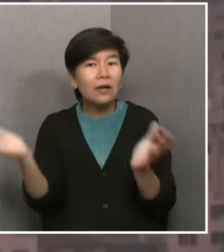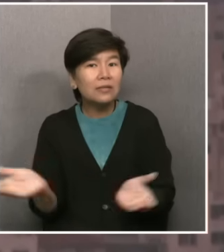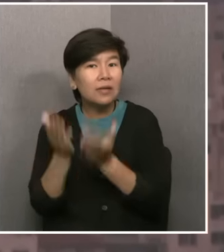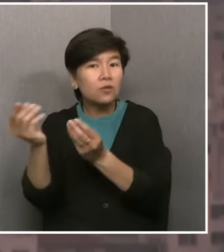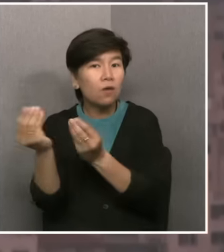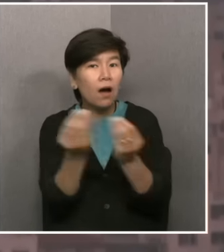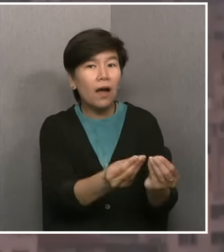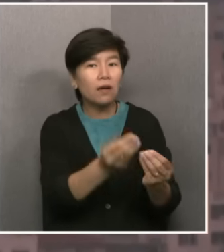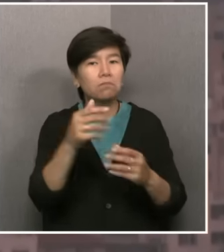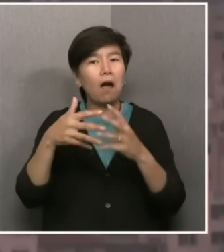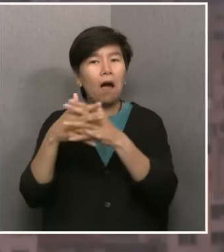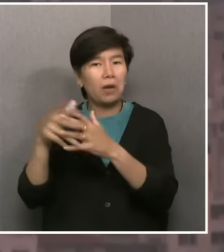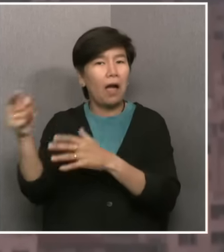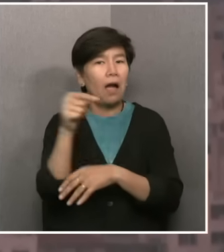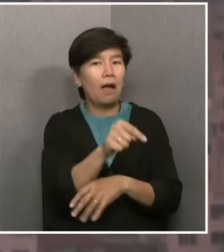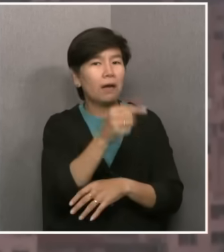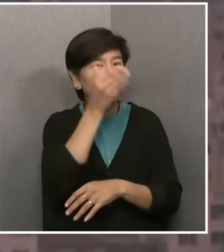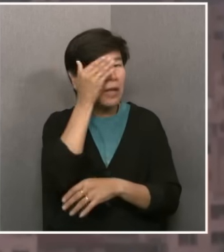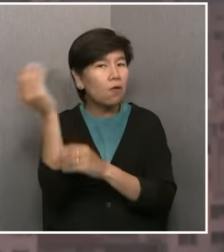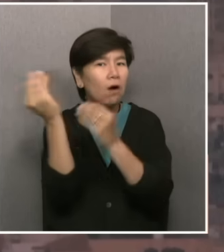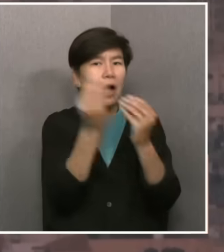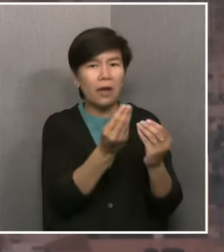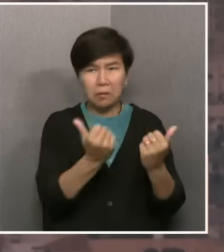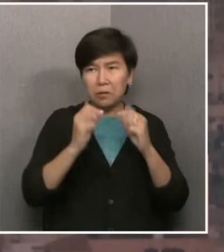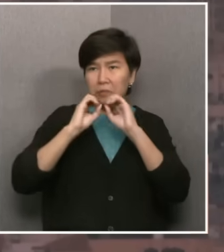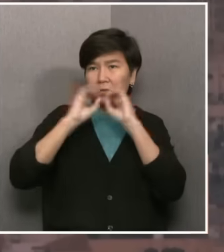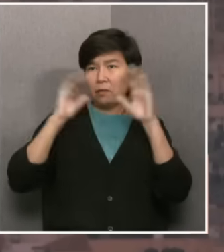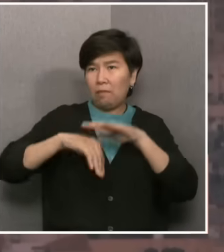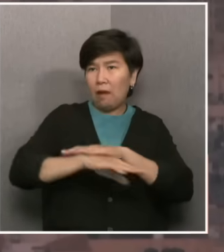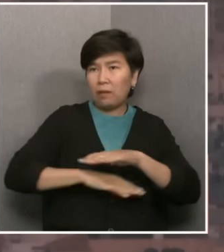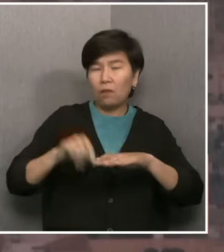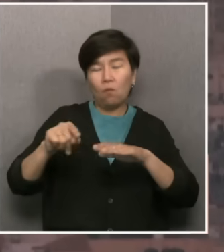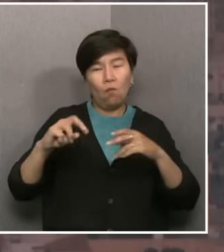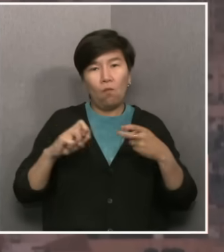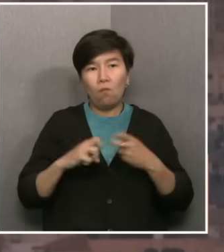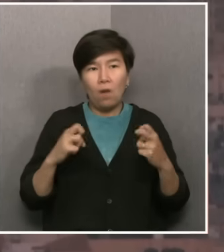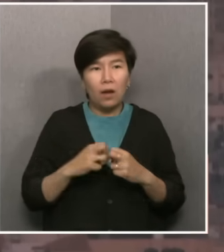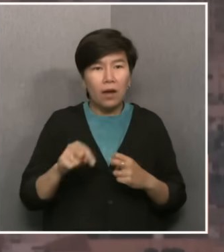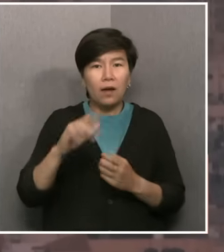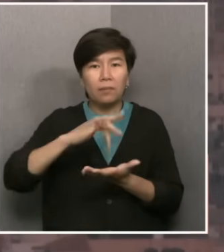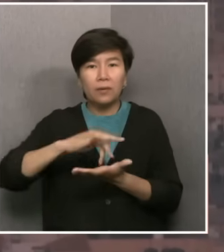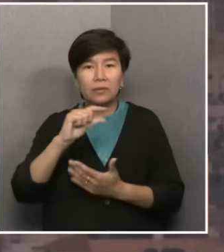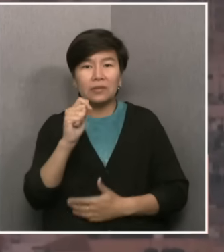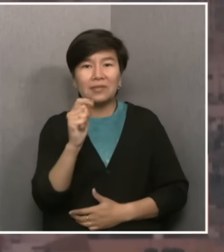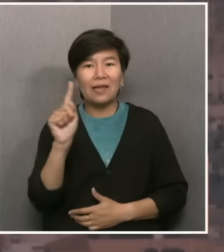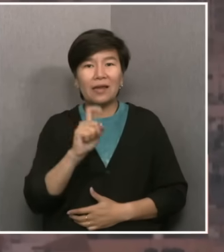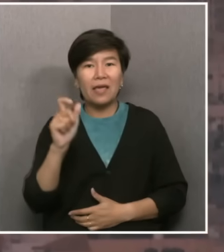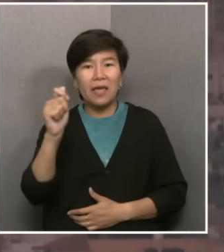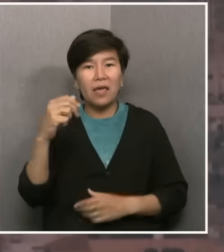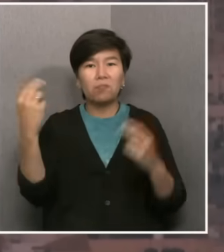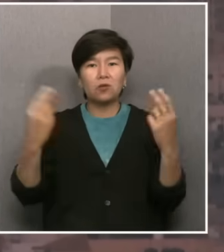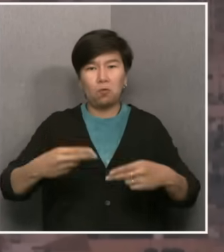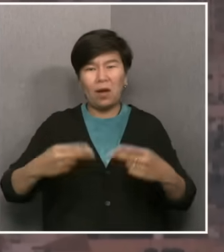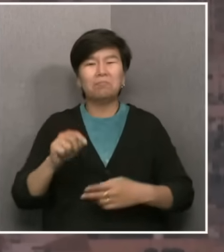ทหารจากสหรัฐถือเป็นหลักฐานชี้ชัดว่าปัญหาความขัดแย้งรุนแรงในฉนวนกาซ่าเป็นสงครามตัว